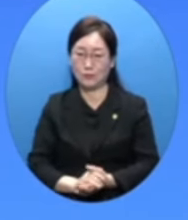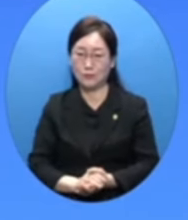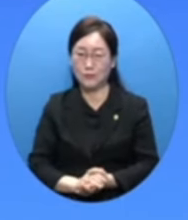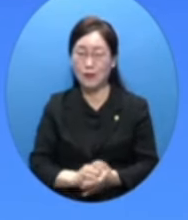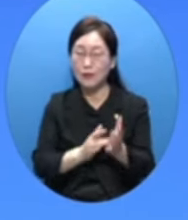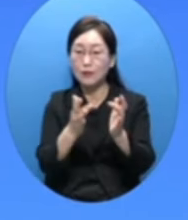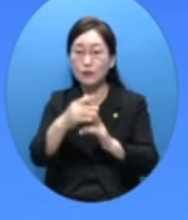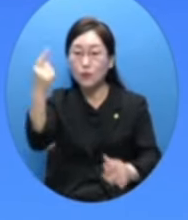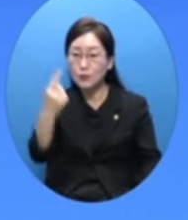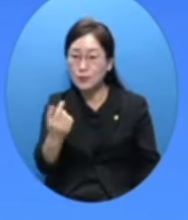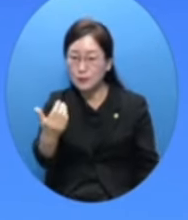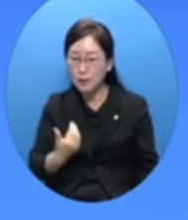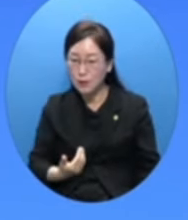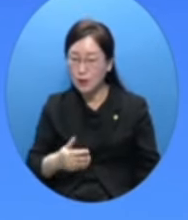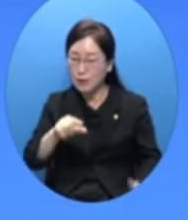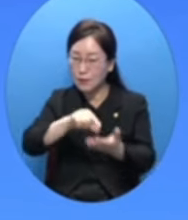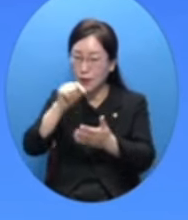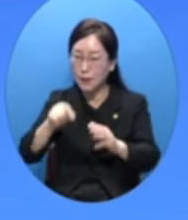예수님 오시기 약 800년 전에